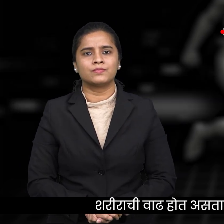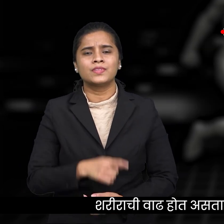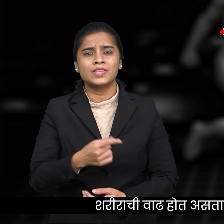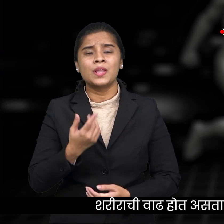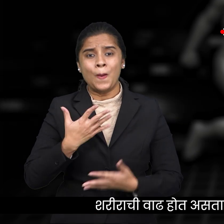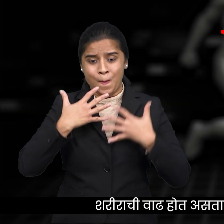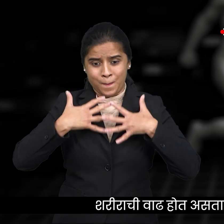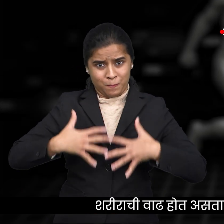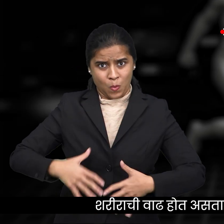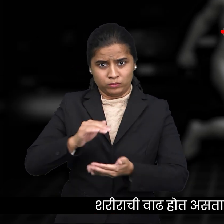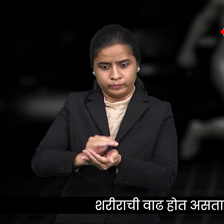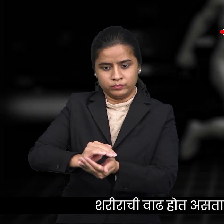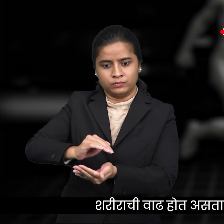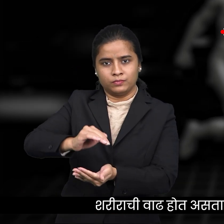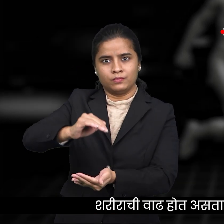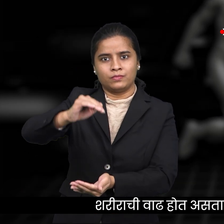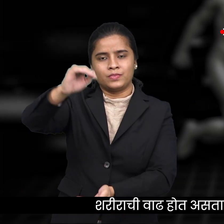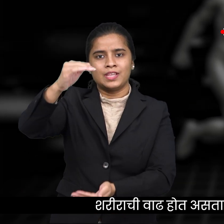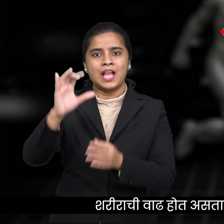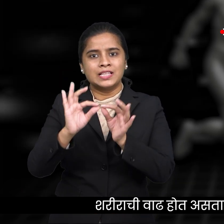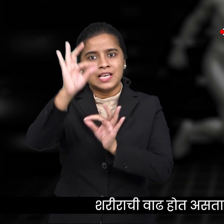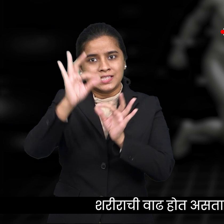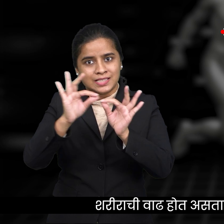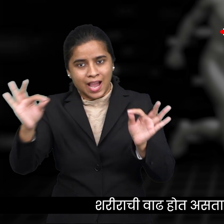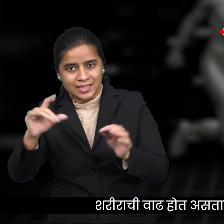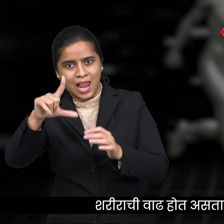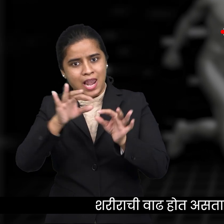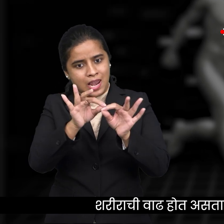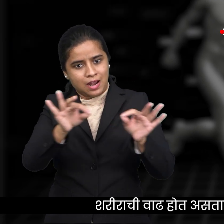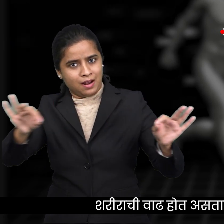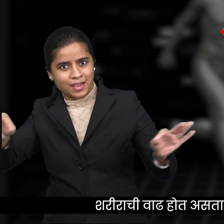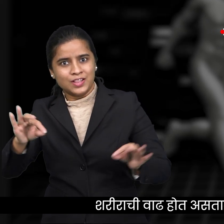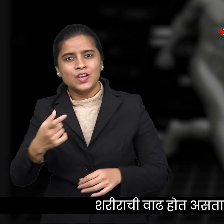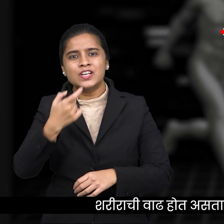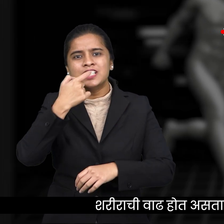शरीराच्या वाढ होत असताना हाडांचा आकार आणि लांबी वाढते.